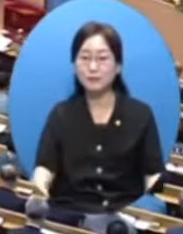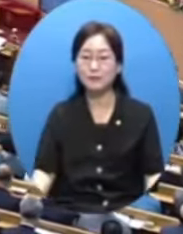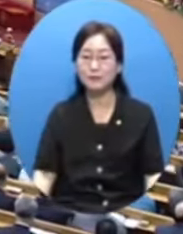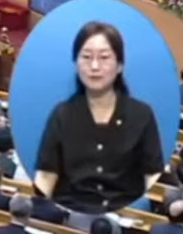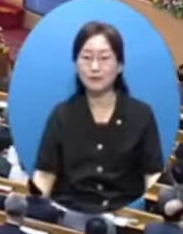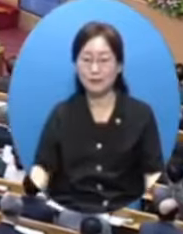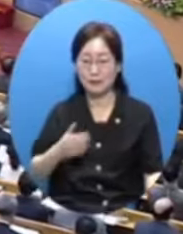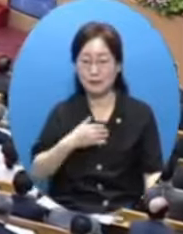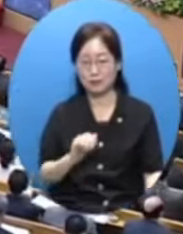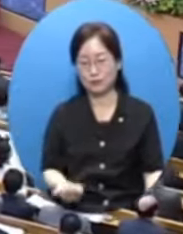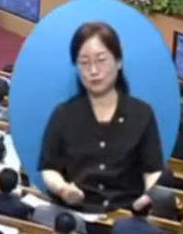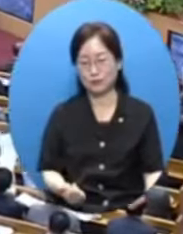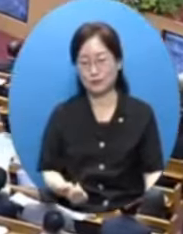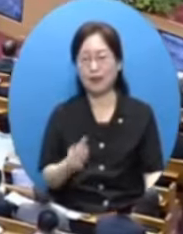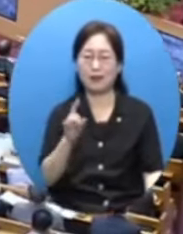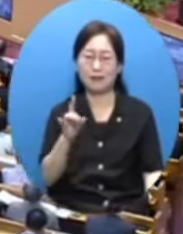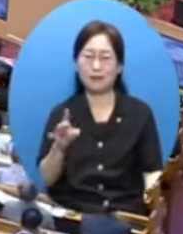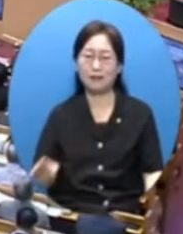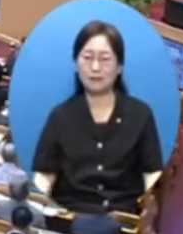내가 죽는 길밖에 없습니다.